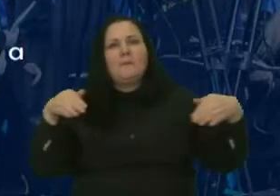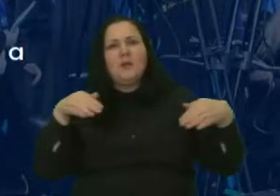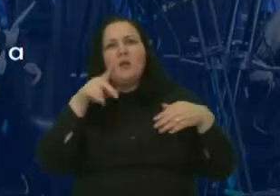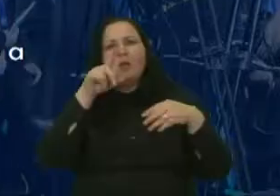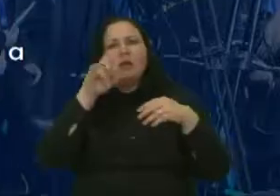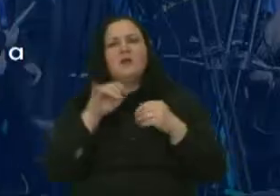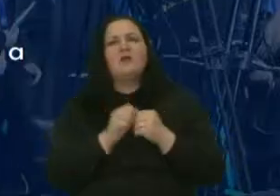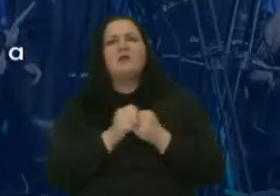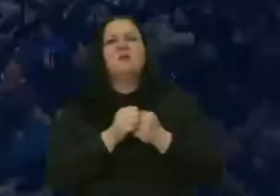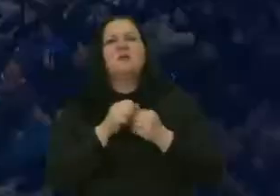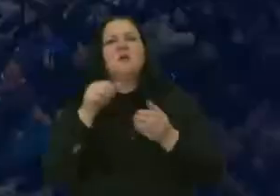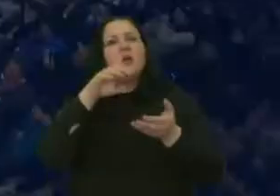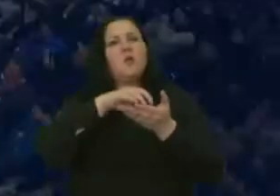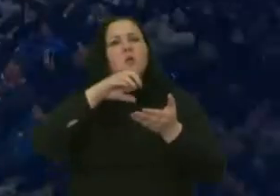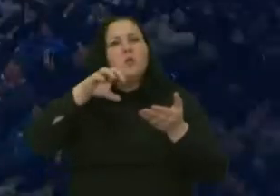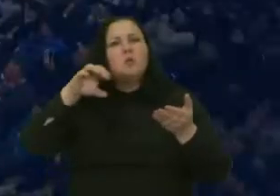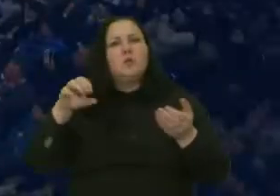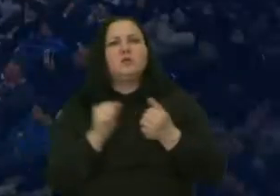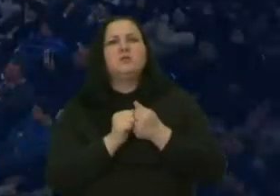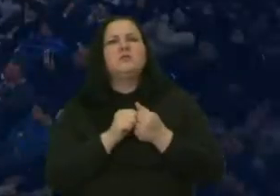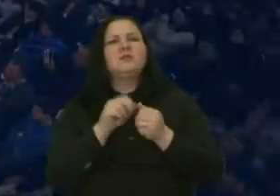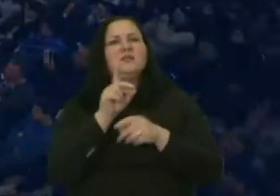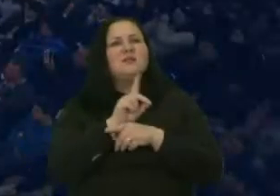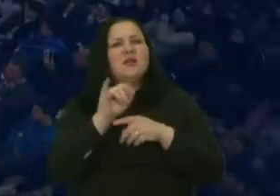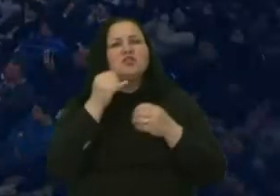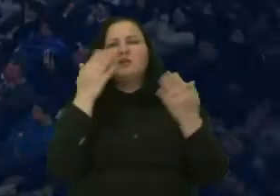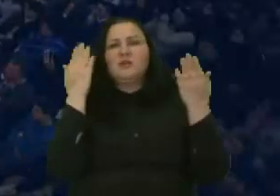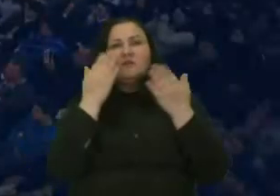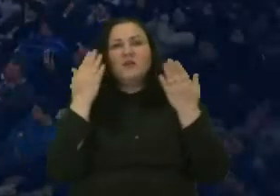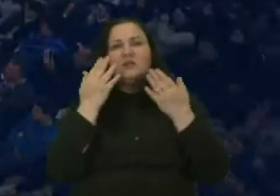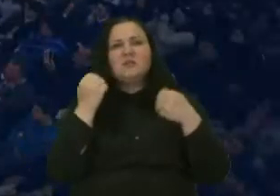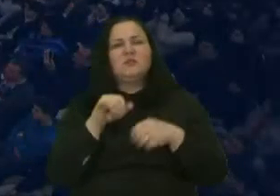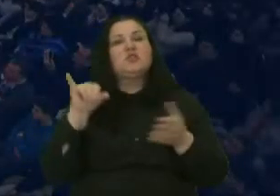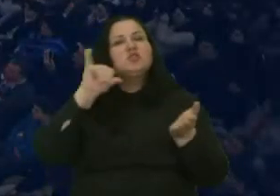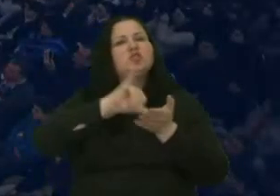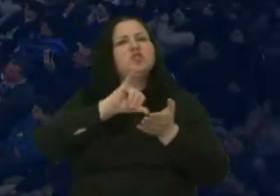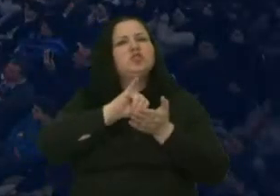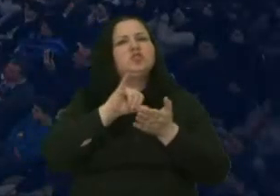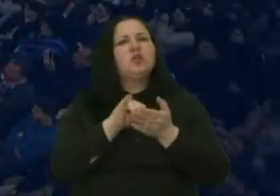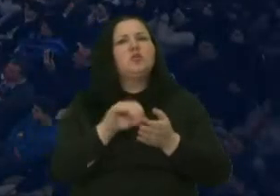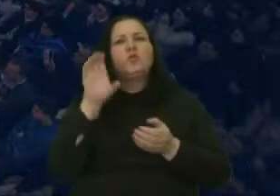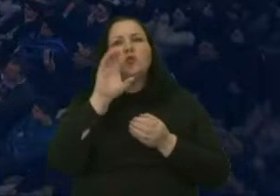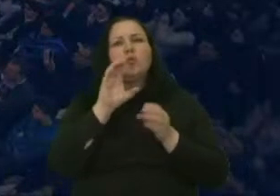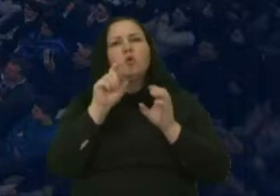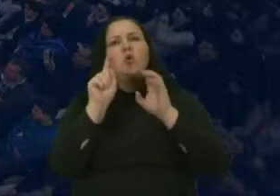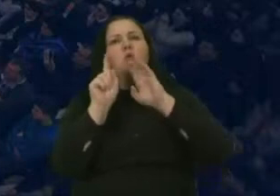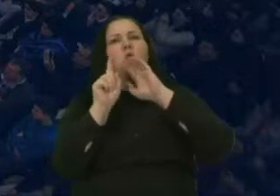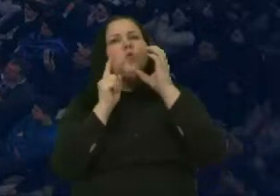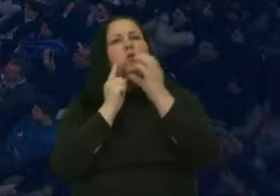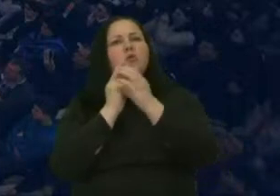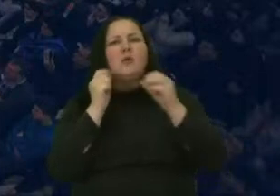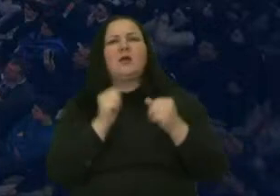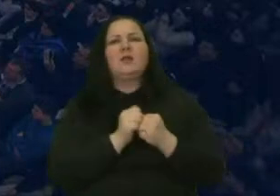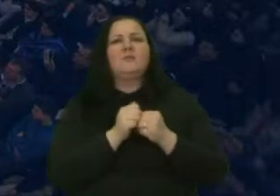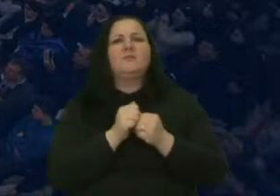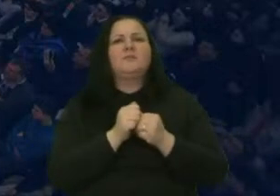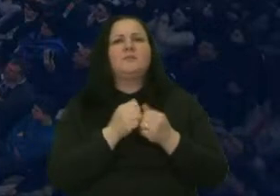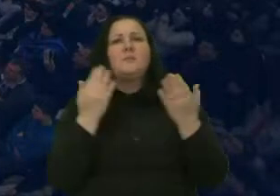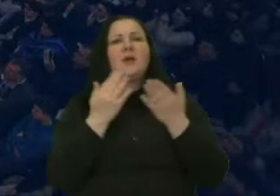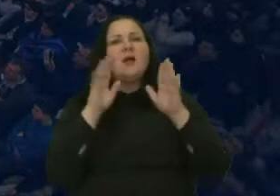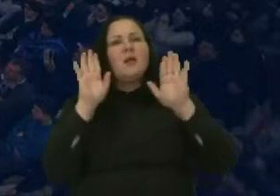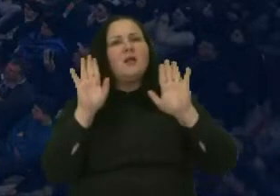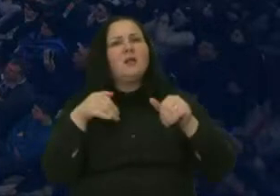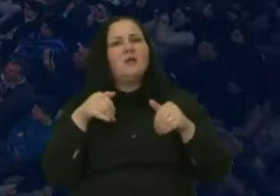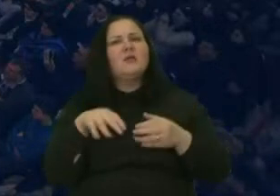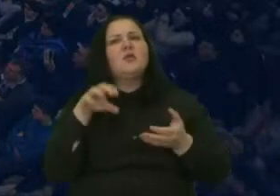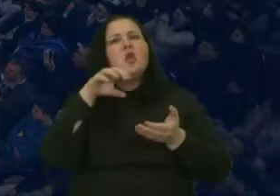a unităților didactice de învățământ centrul cultural avream Centrul cultural pe care l avem în